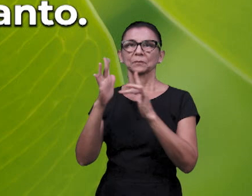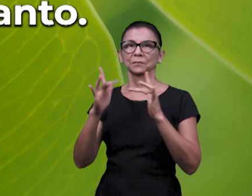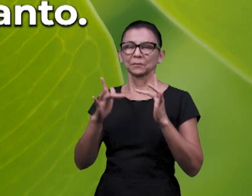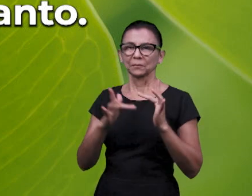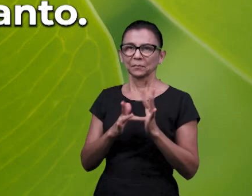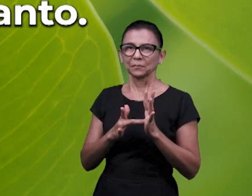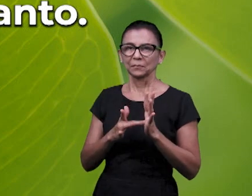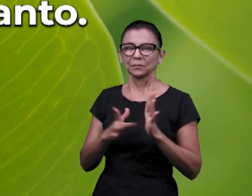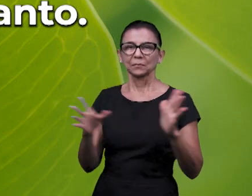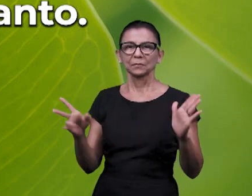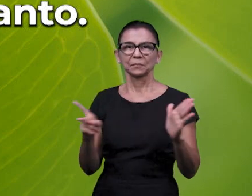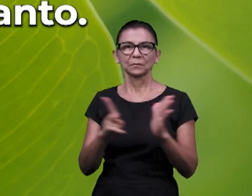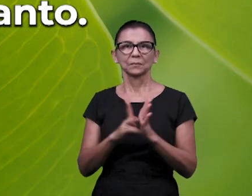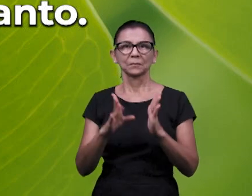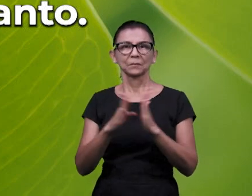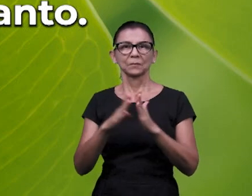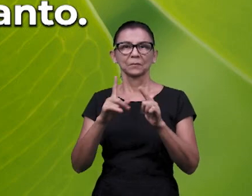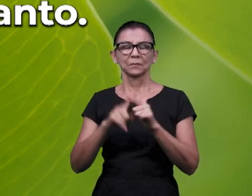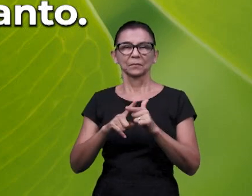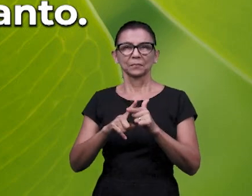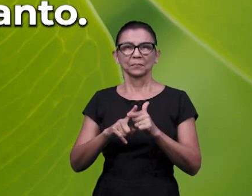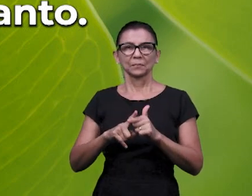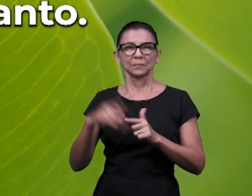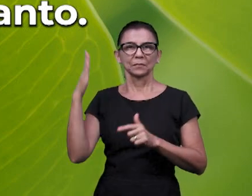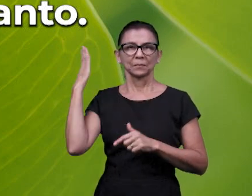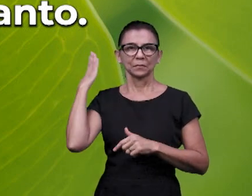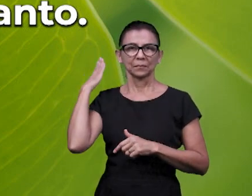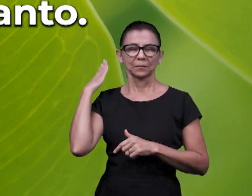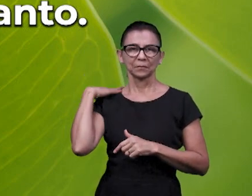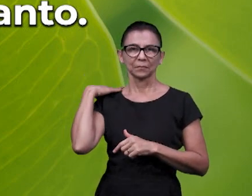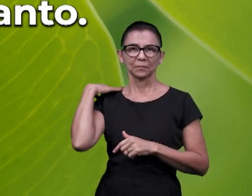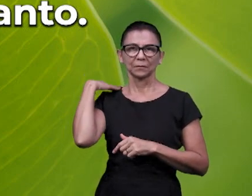je suis de l'église de Praia de Costa 2,